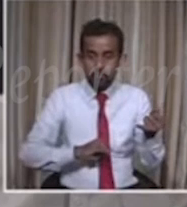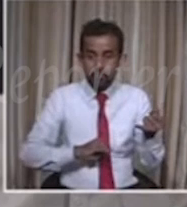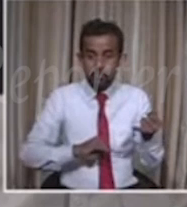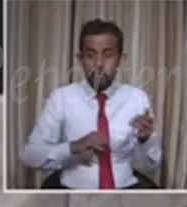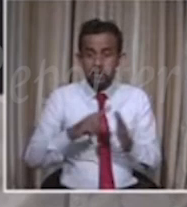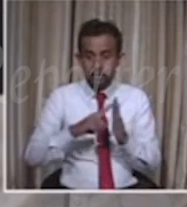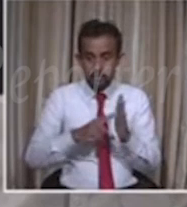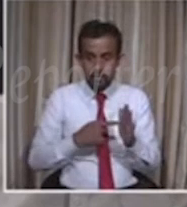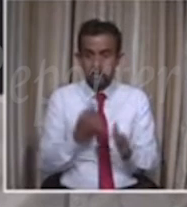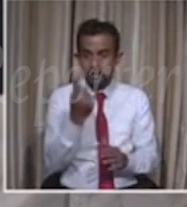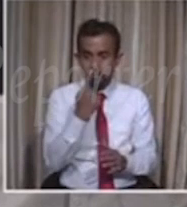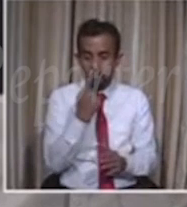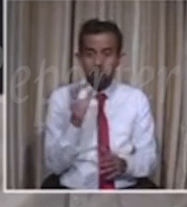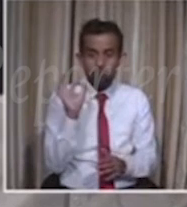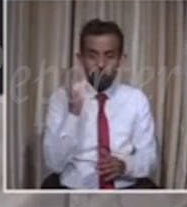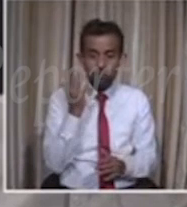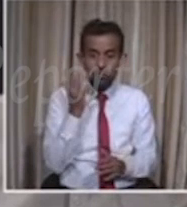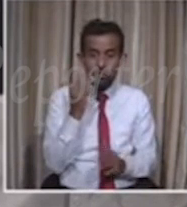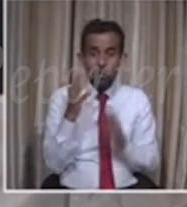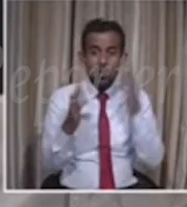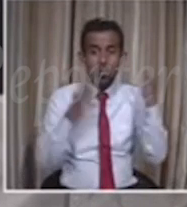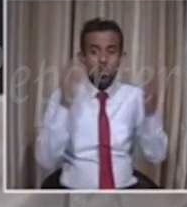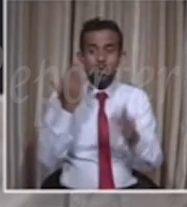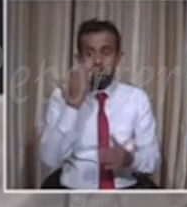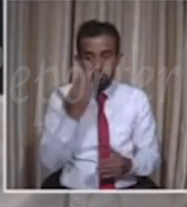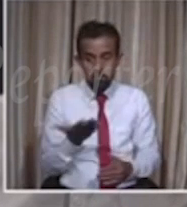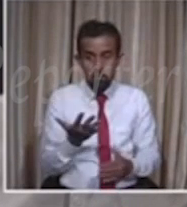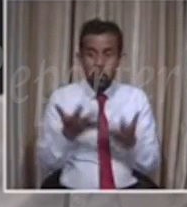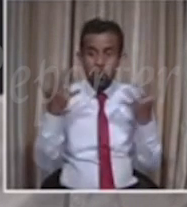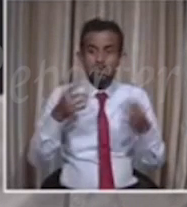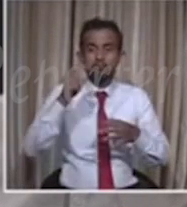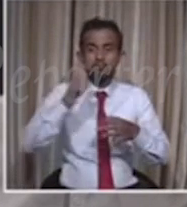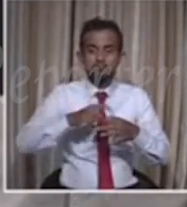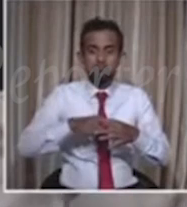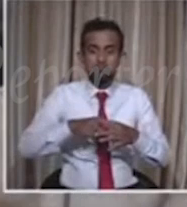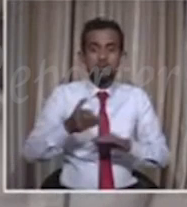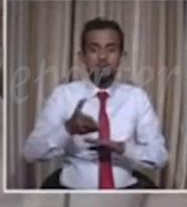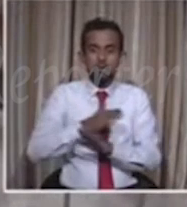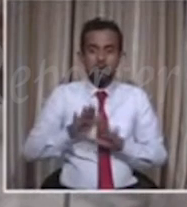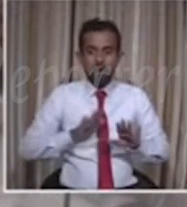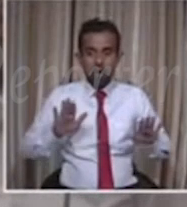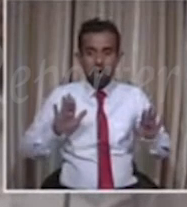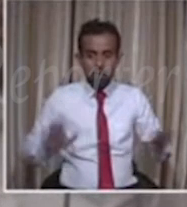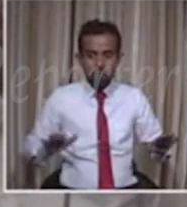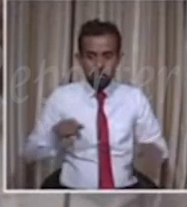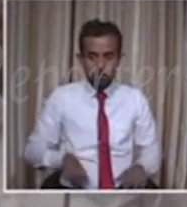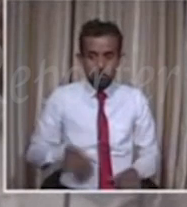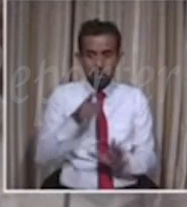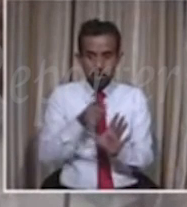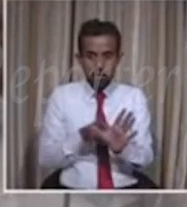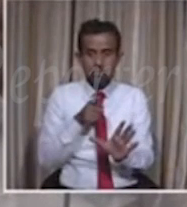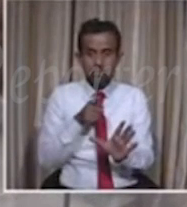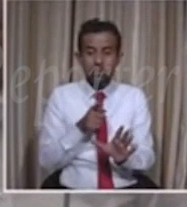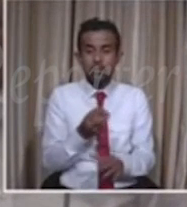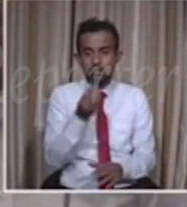එලන් කියලා තියෙනවා විශේෂයෙන්ම ලෝකෙටම මූණ දෙන්න තියෙන ලොකුම ප්‍රශ්නෙට ඒගොල්ලෝ ලෑස් වෙනවා කියලා මේ අවුරුද්දේ ඇත්ත වශයෙන්ම